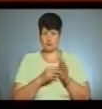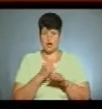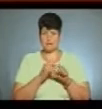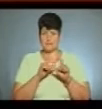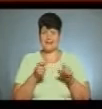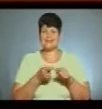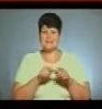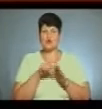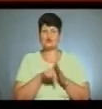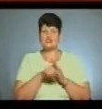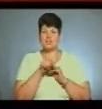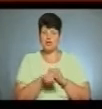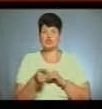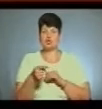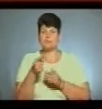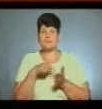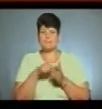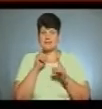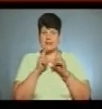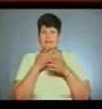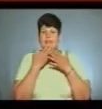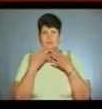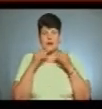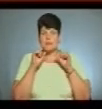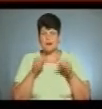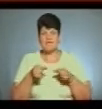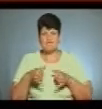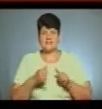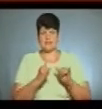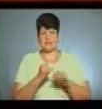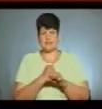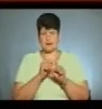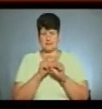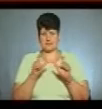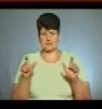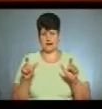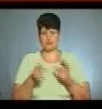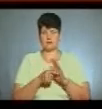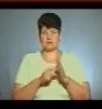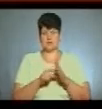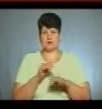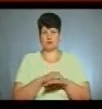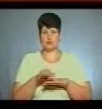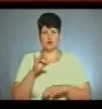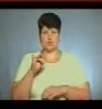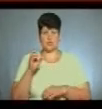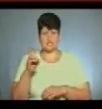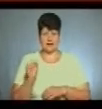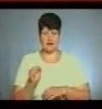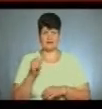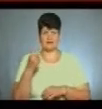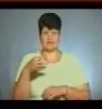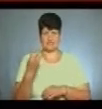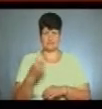це означає, що Тернопільська міськрада не має права виселяти аптеку з приміщення на Руській 23. Деталі у сюжеті Анжели